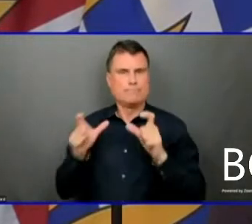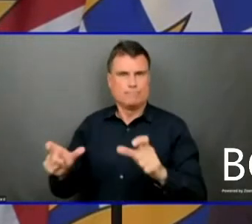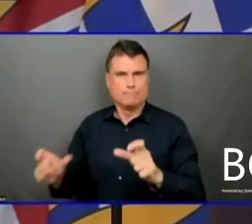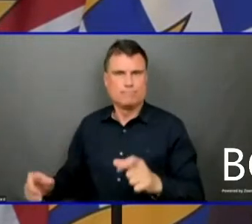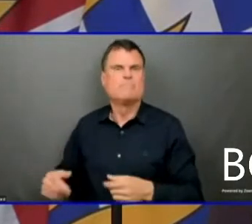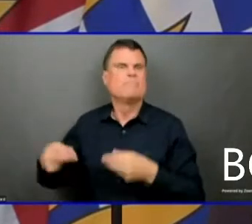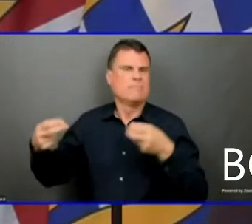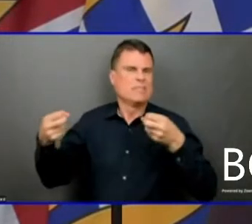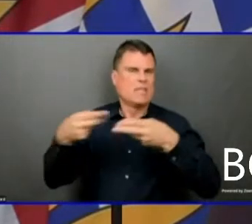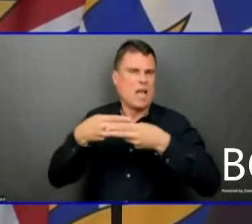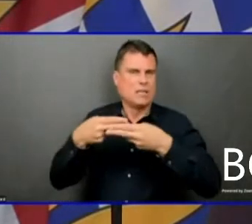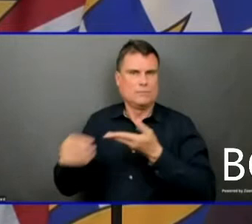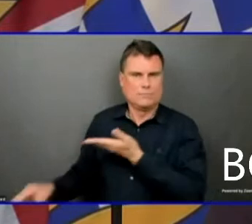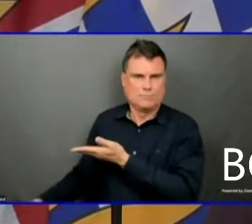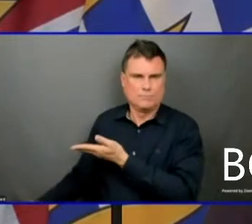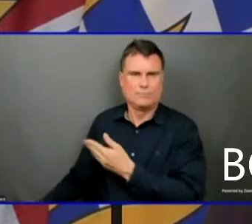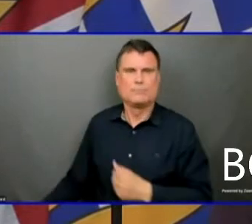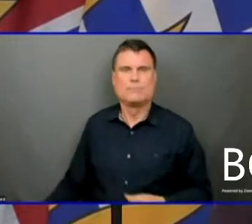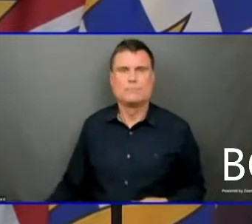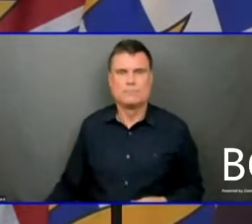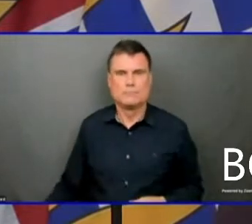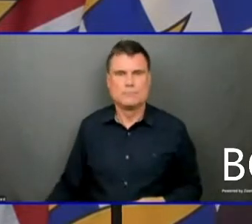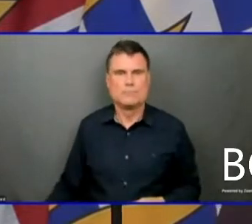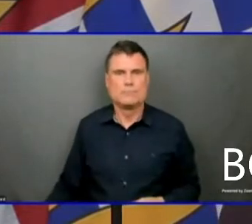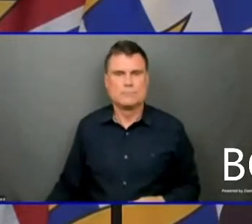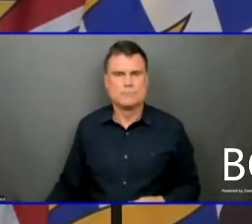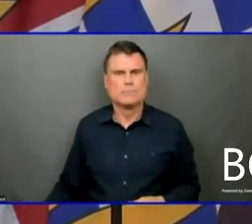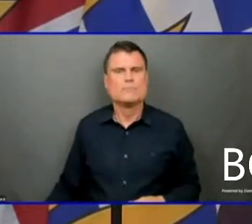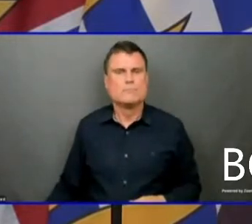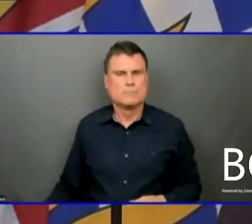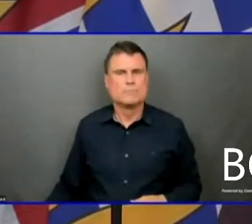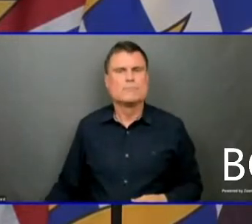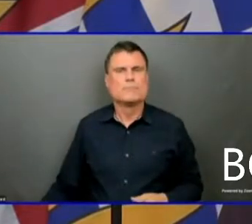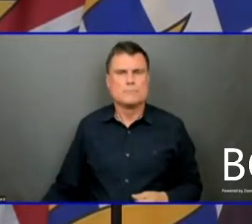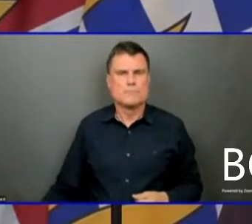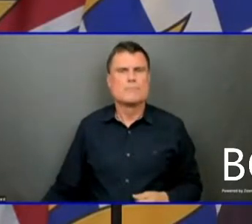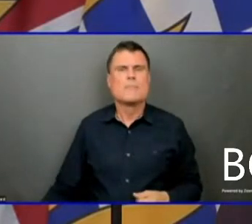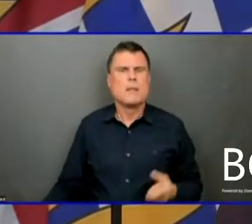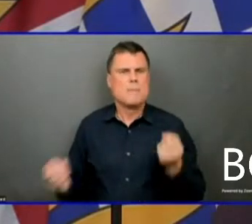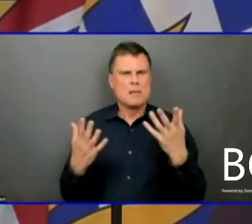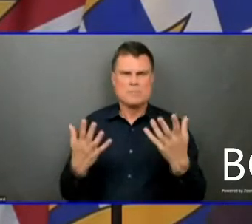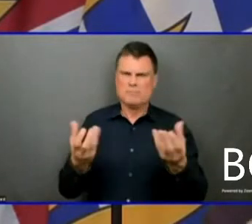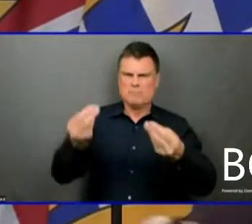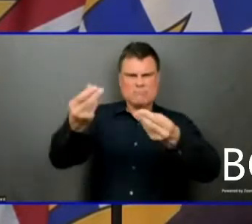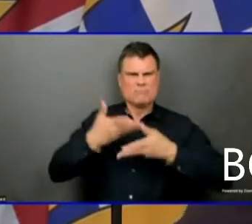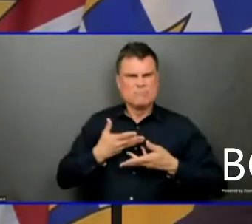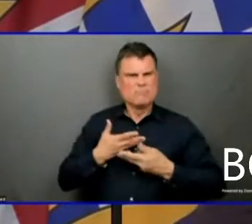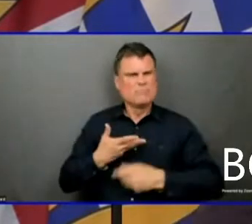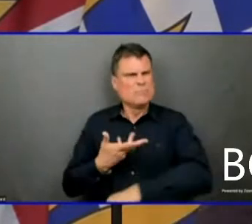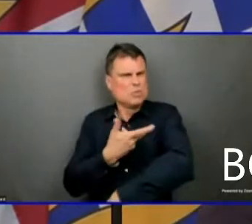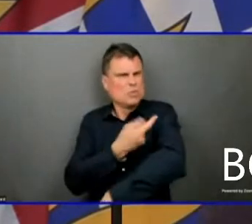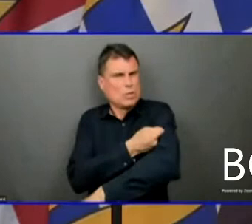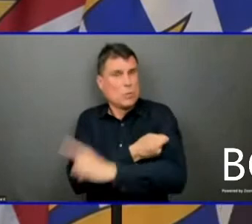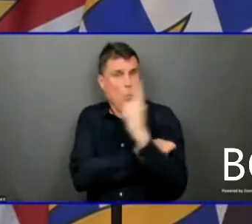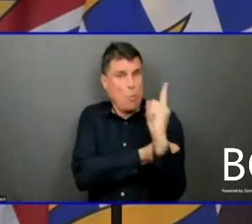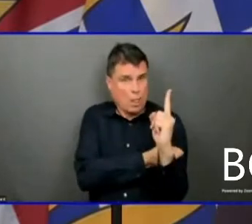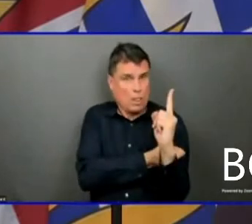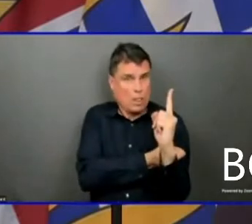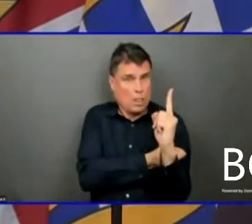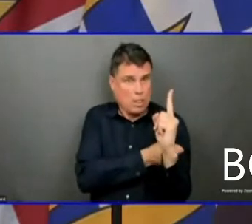遍。那么他说很多人有一些问题，我都打了第一针了，那